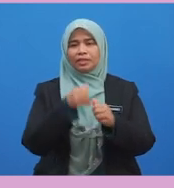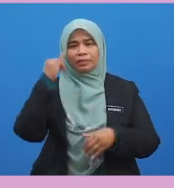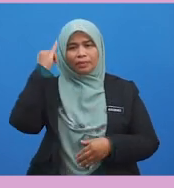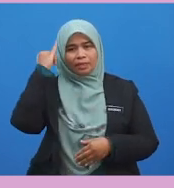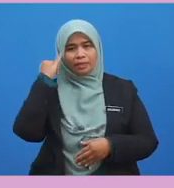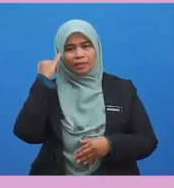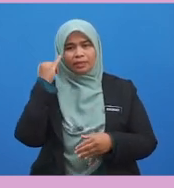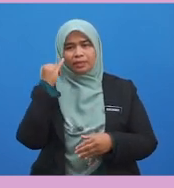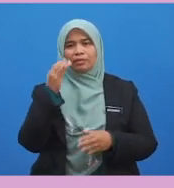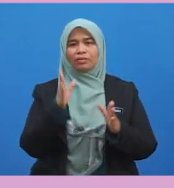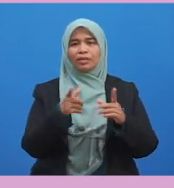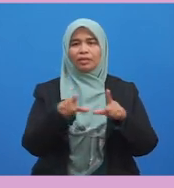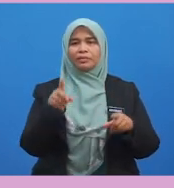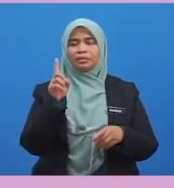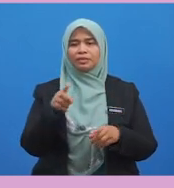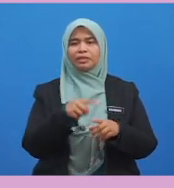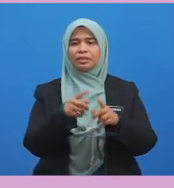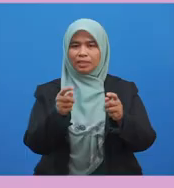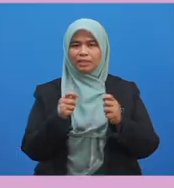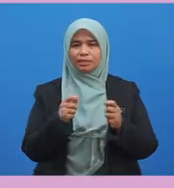perlu diterima atau dihormati.